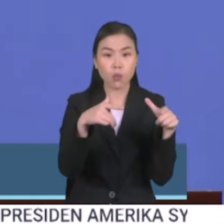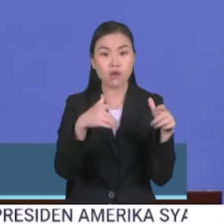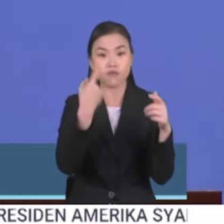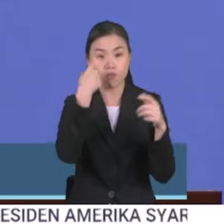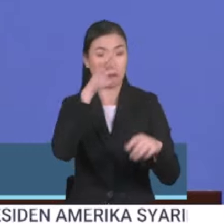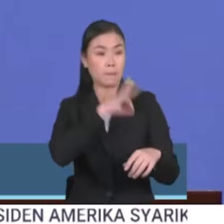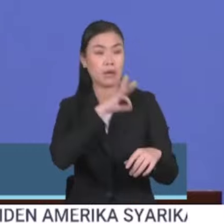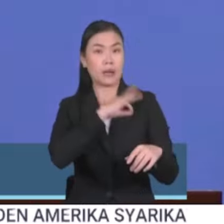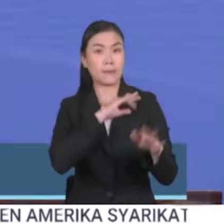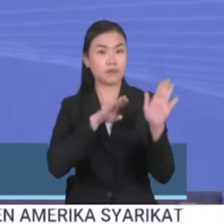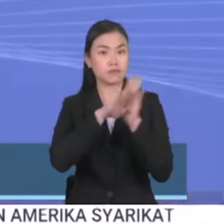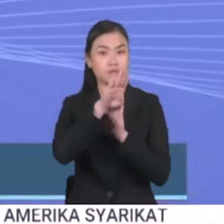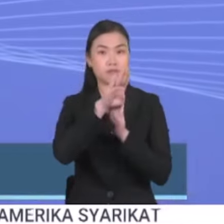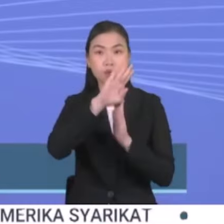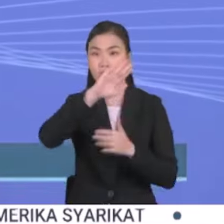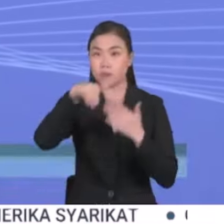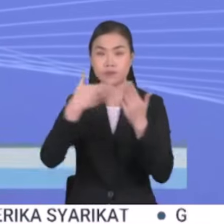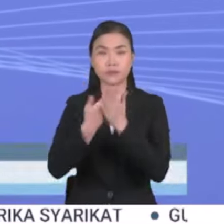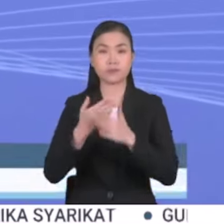and development.